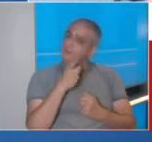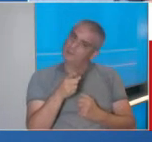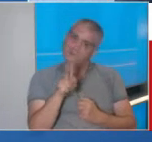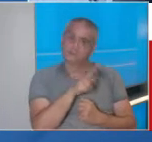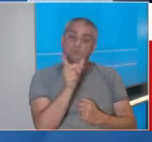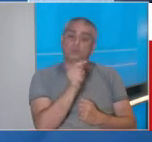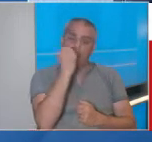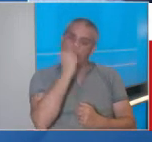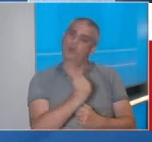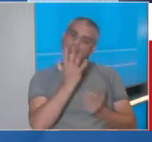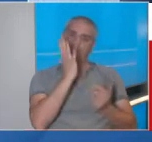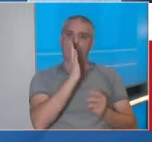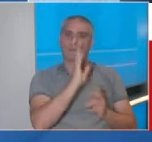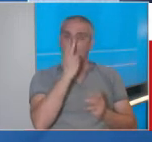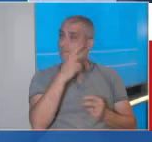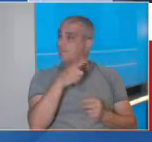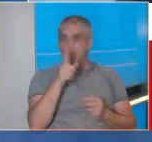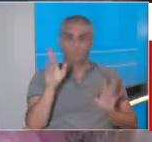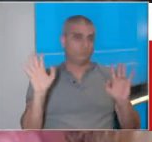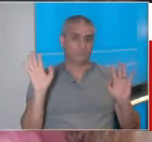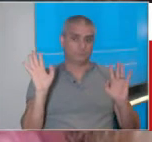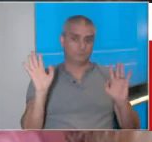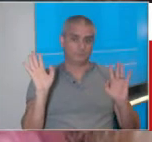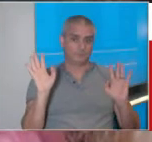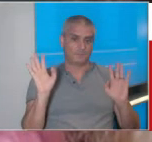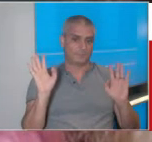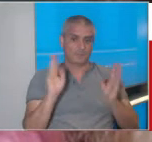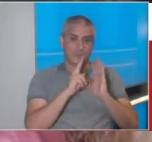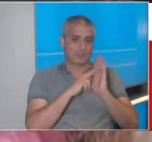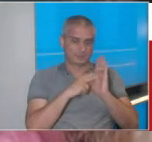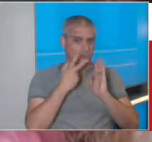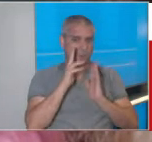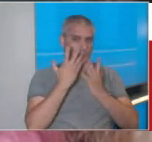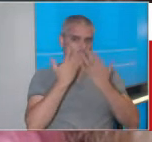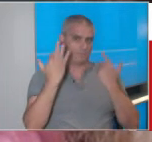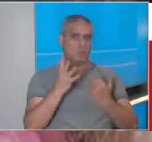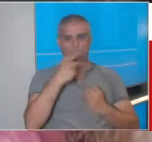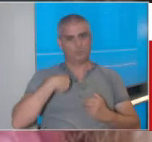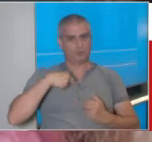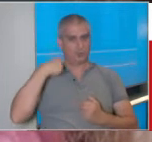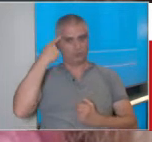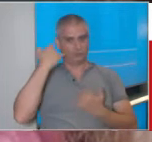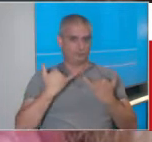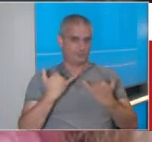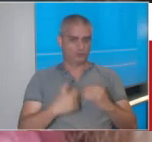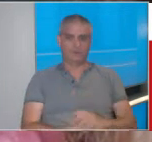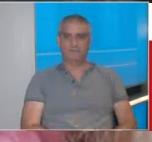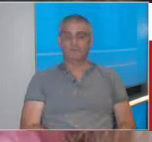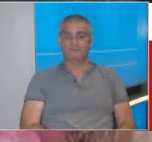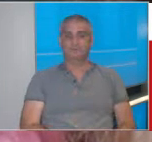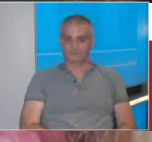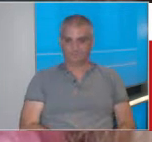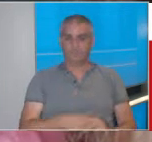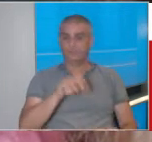שאלה זוג רוצחים נתאבים. מבחינת אילנה רדה לפחות, התמונה היא הרבה יותר ברורה ממה שנראה לנו כרגע. כן,